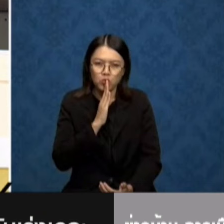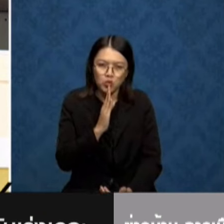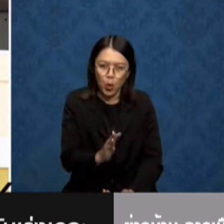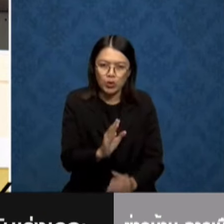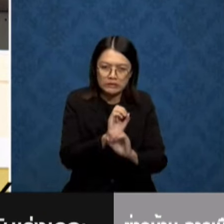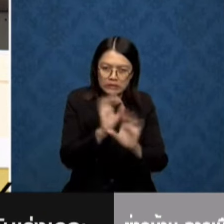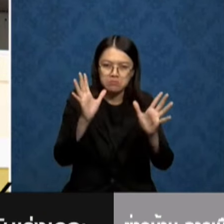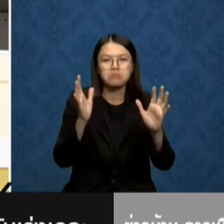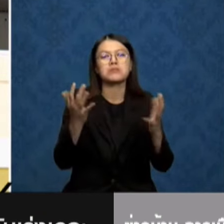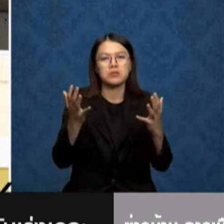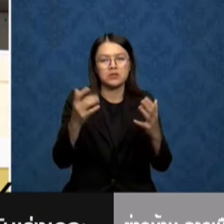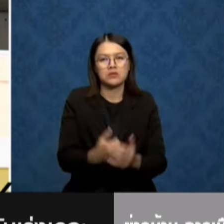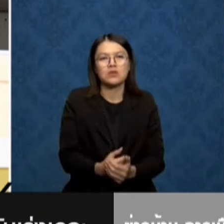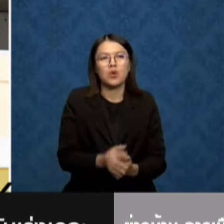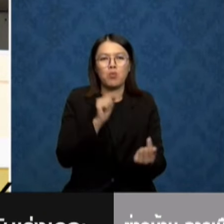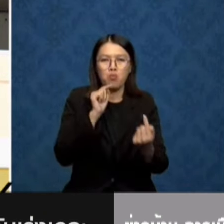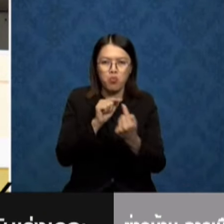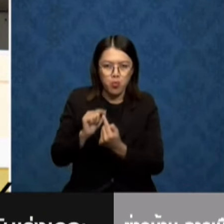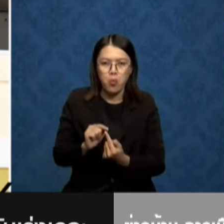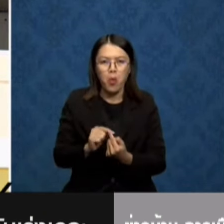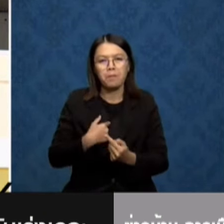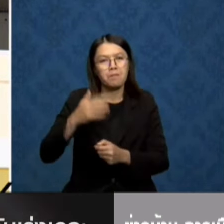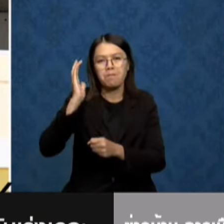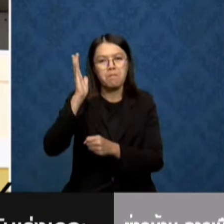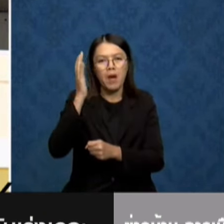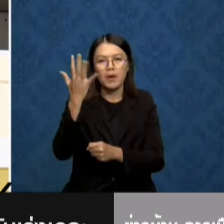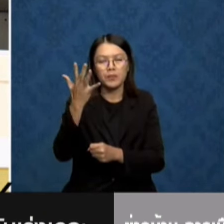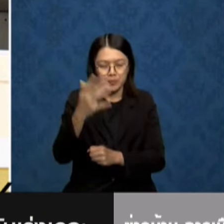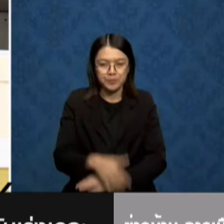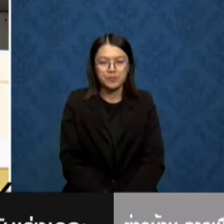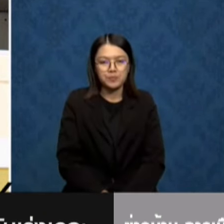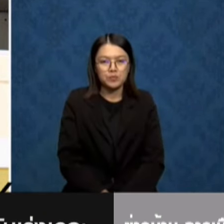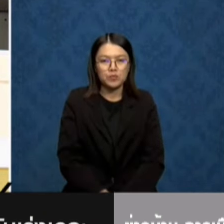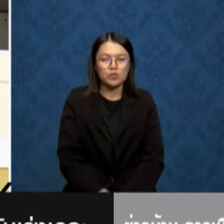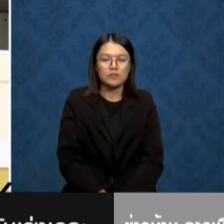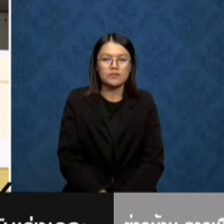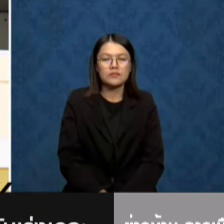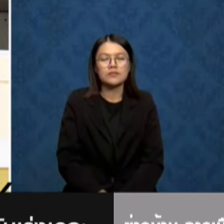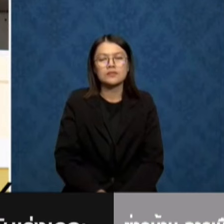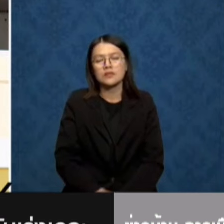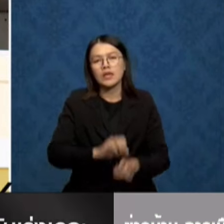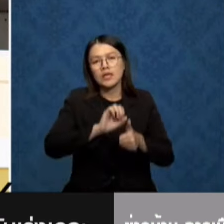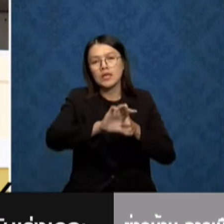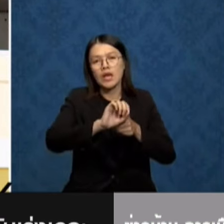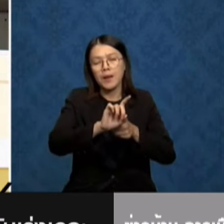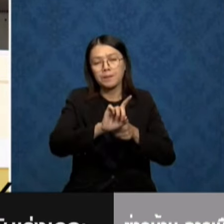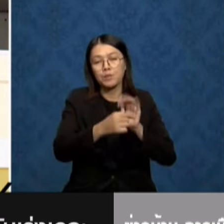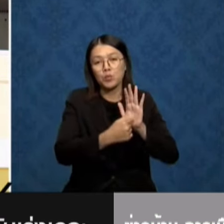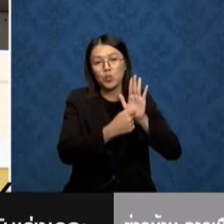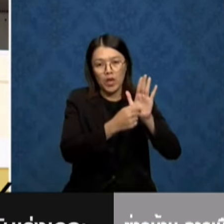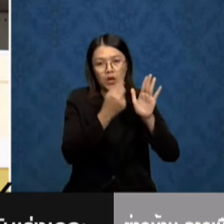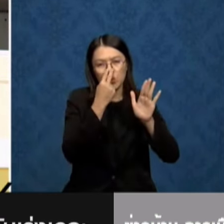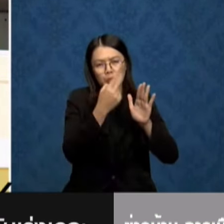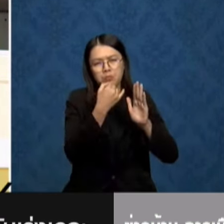ใช้โครงการดิจิตอลวอลเล็ตเพื่อกระตุ้นเศรษฐกิจเพราะเห็นชัดเลยว่ามันมีปัญหาและอาจต้อง